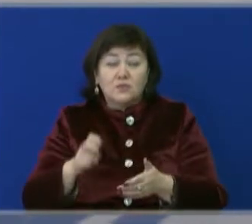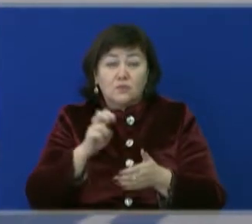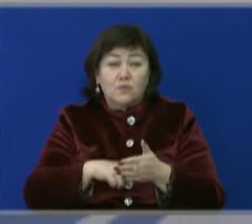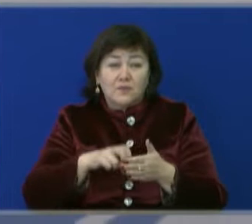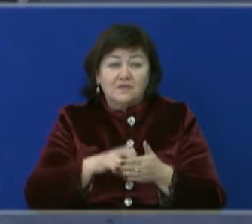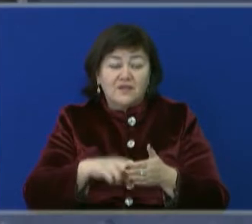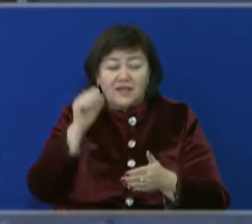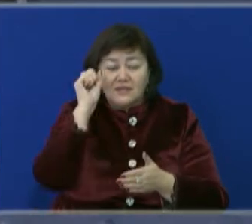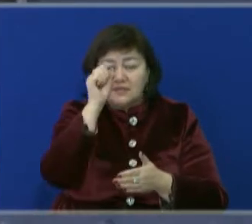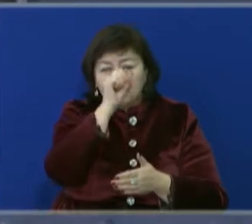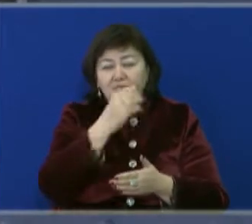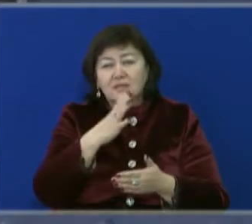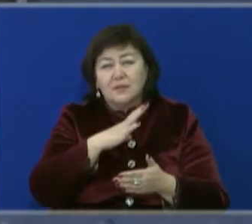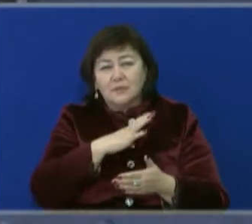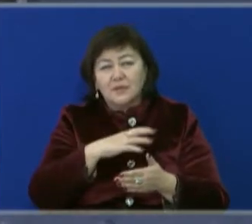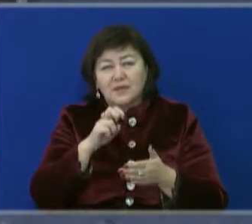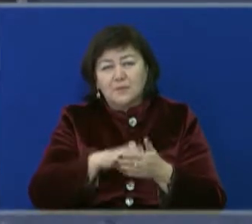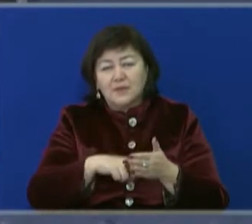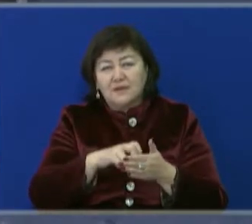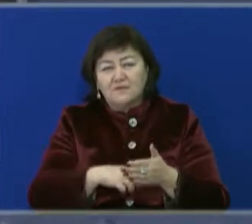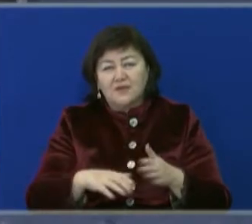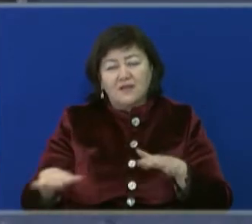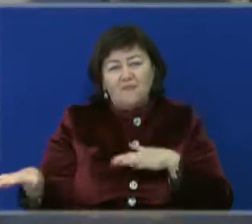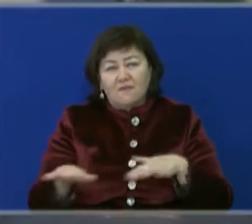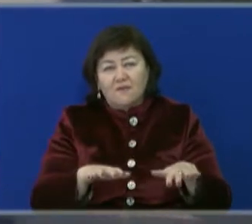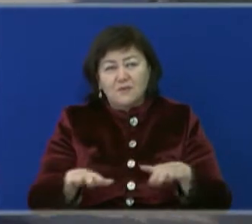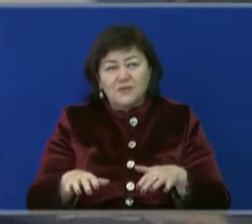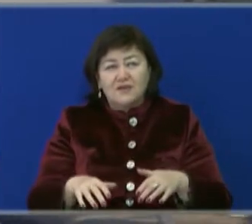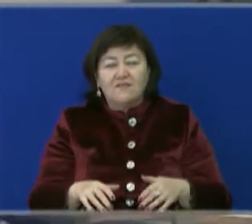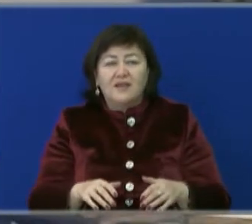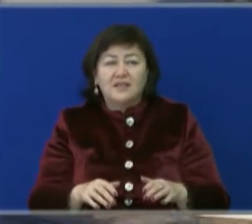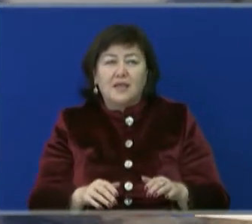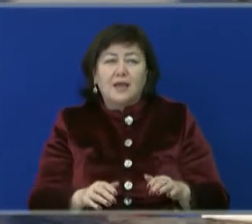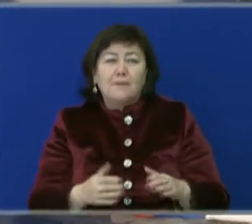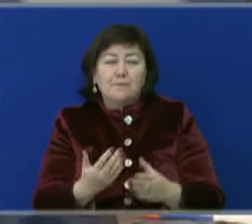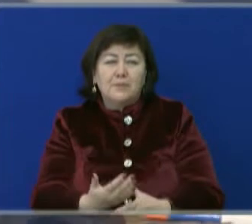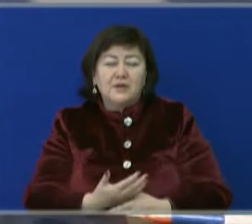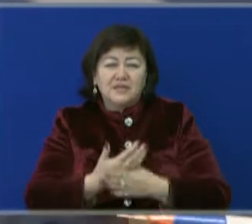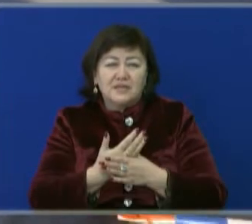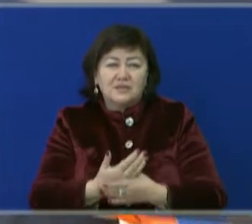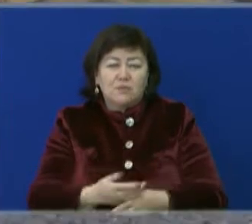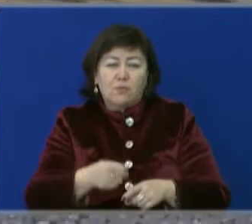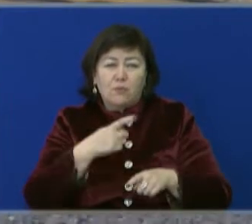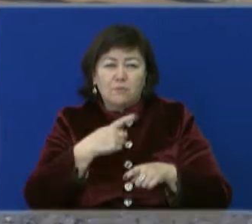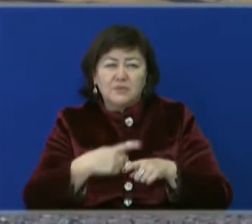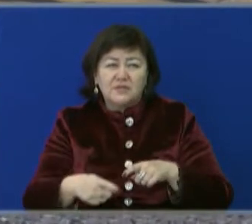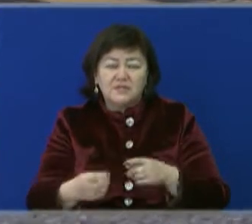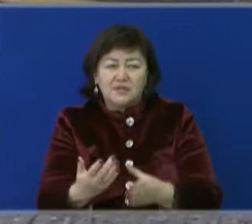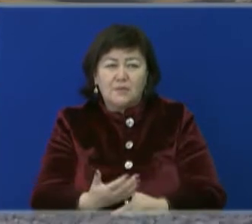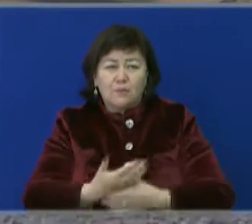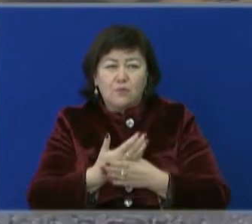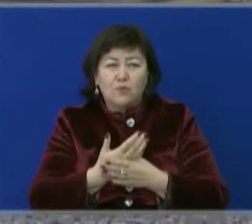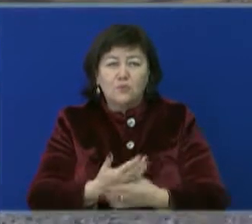сезону. На нем была отработана подготовка формирований и служб гражданской обороны по оперативному реагированию на чрезвычайные